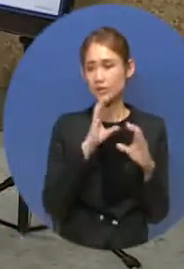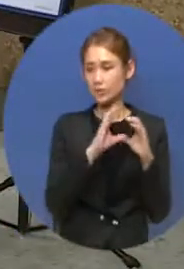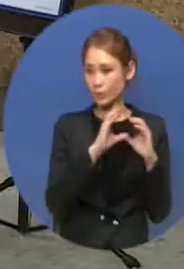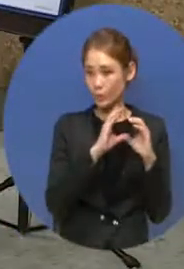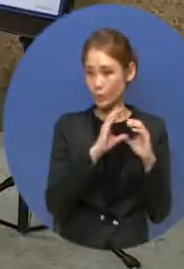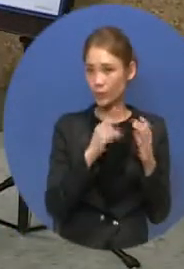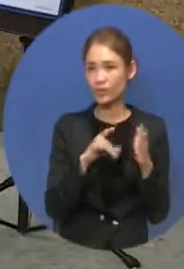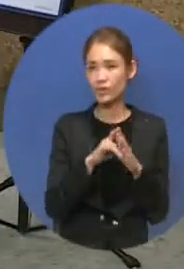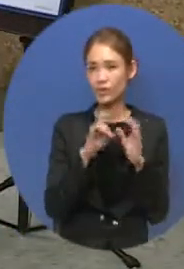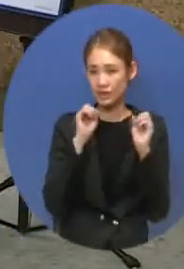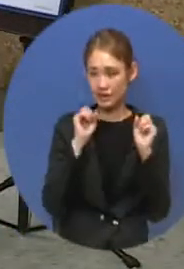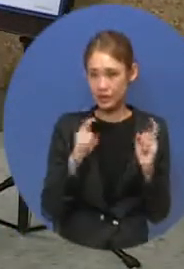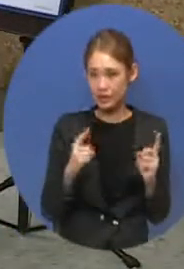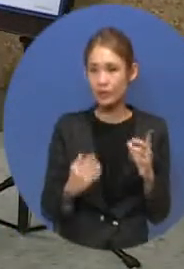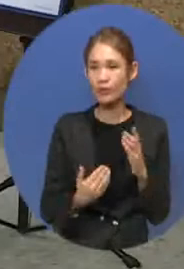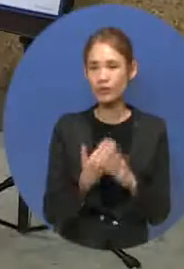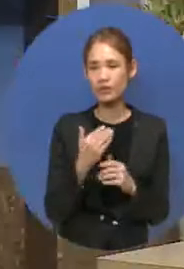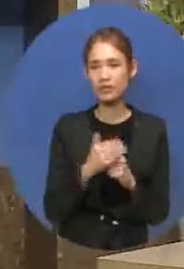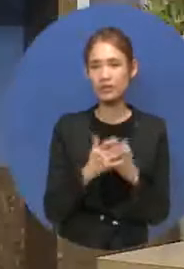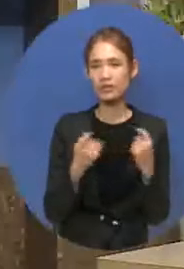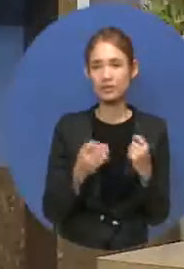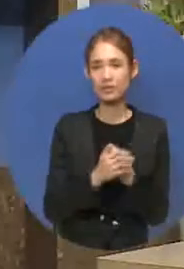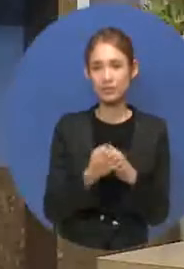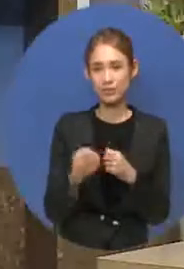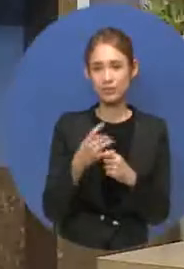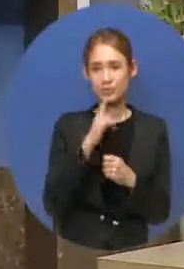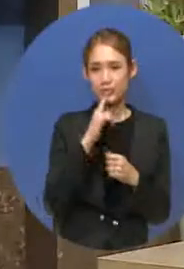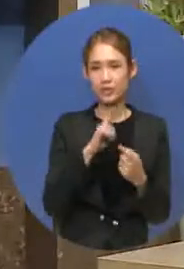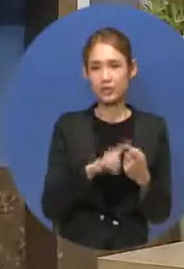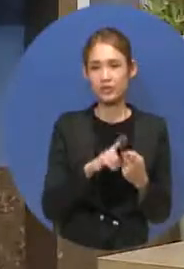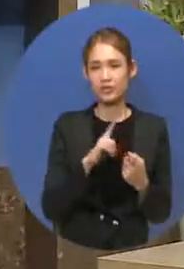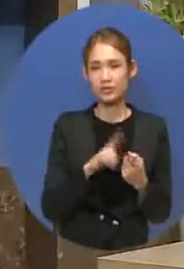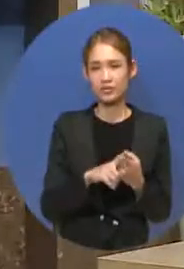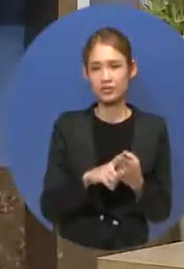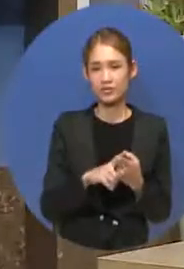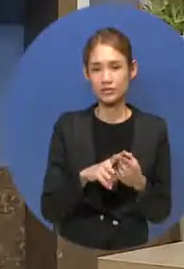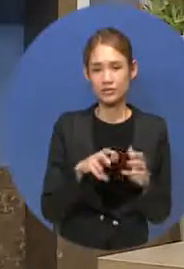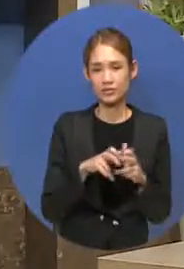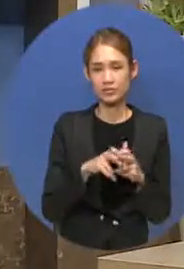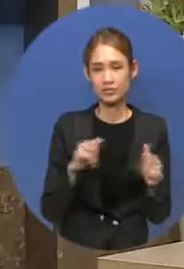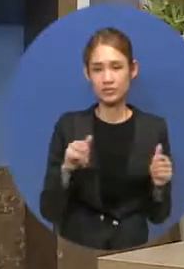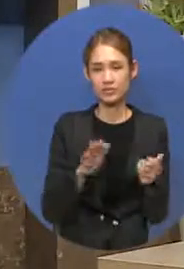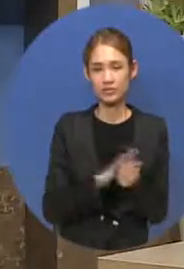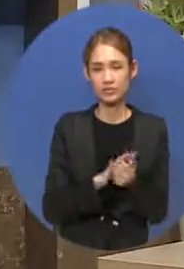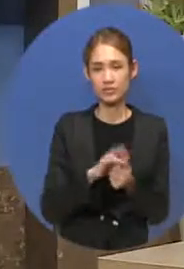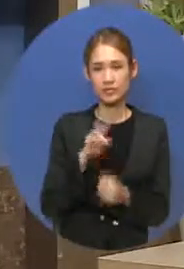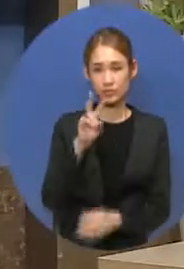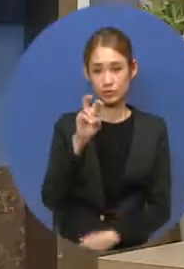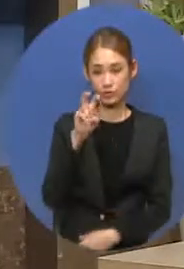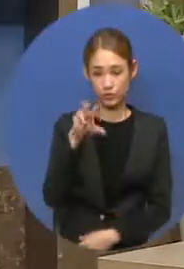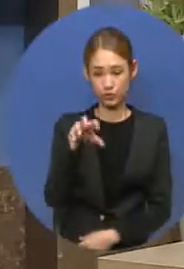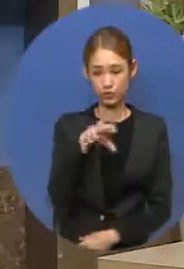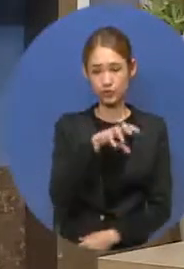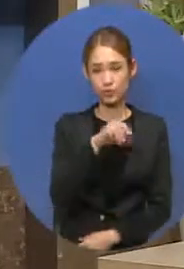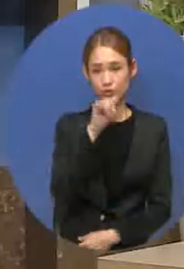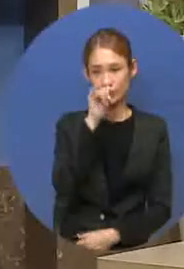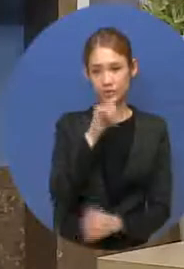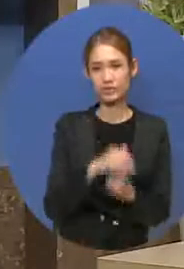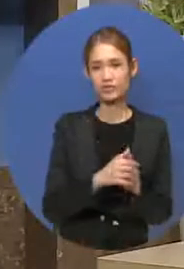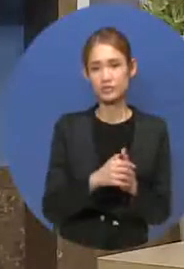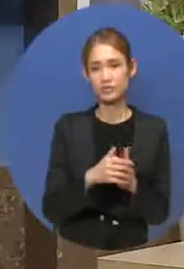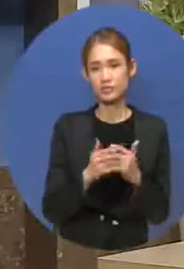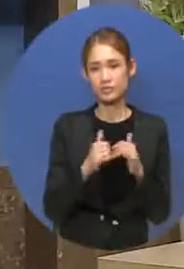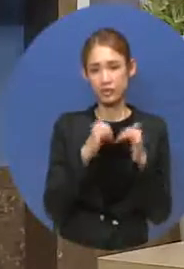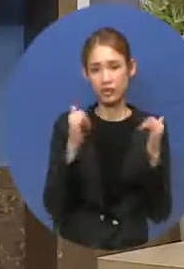그런 좋은 계기가 될 것 같은데요. 말씀하신 것처럼 동작구에만 지금 장애 관련 서비스 기관이 22개 정도가 있는데